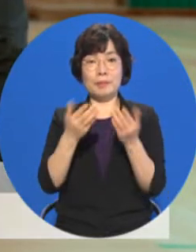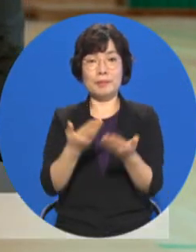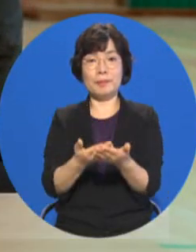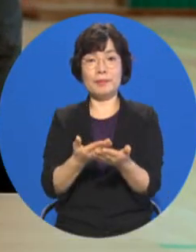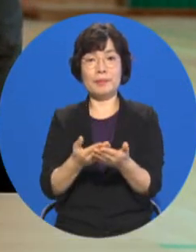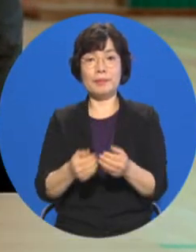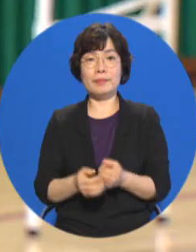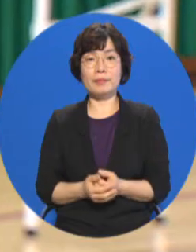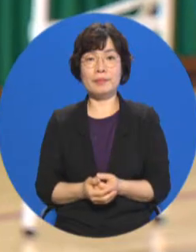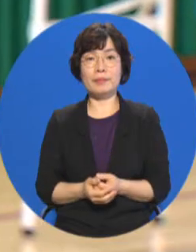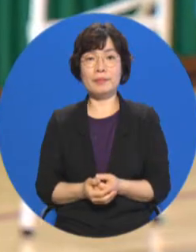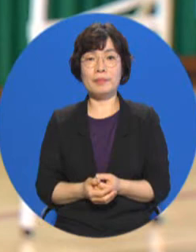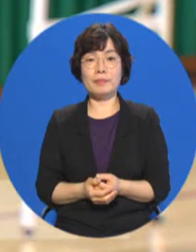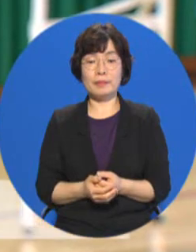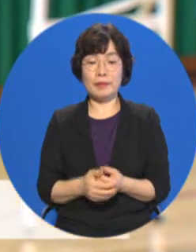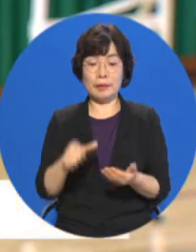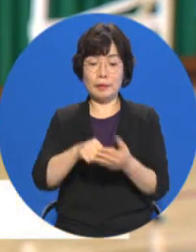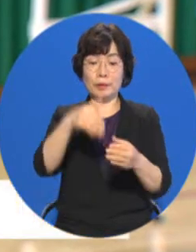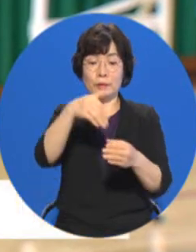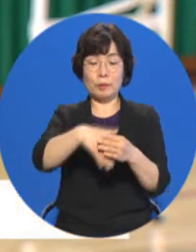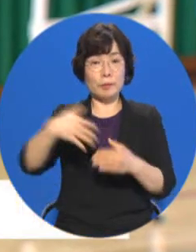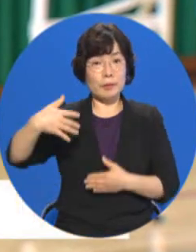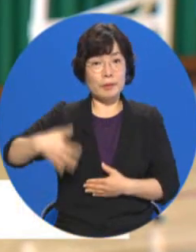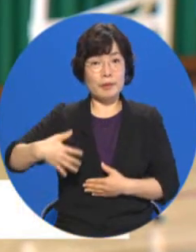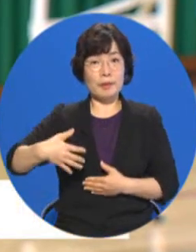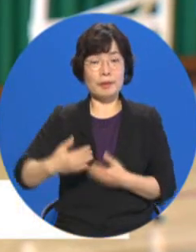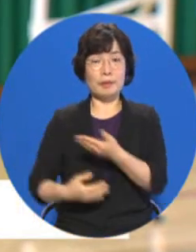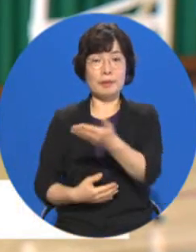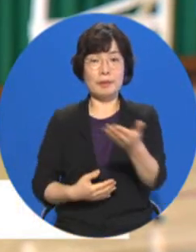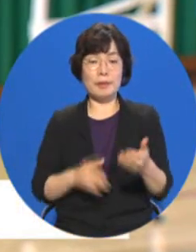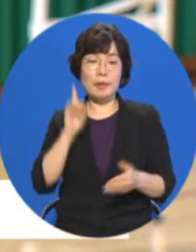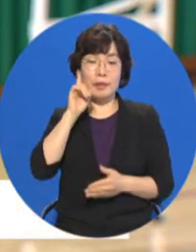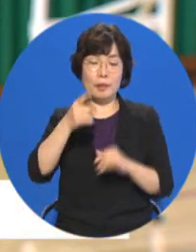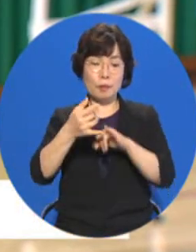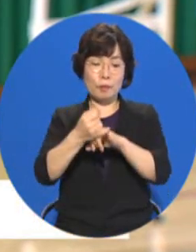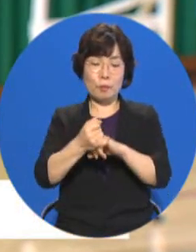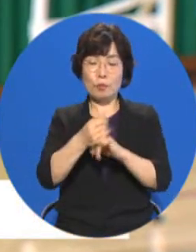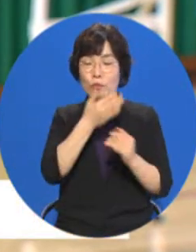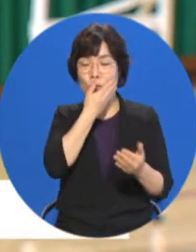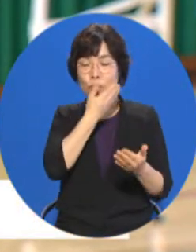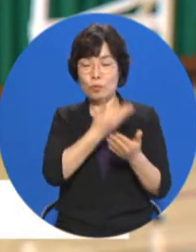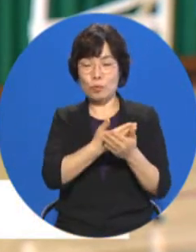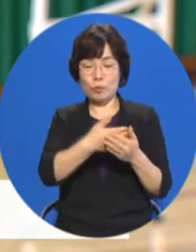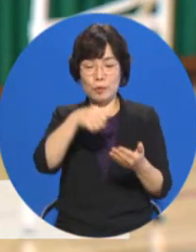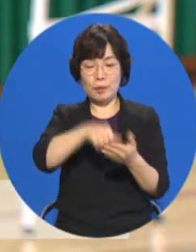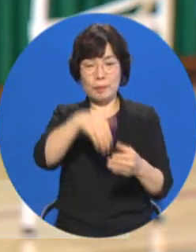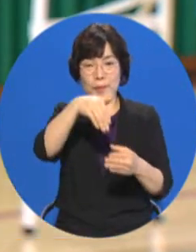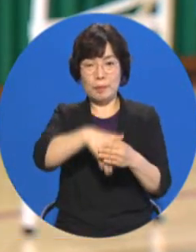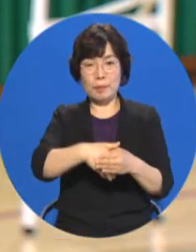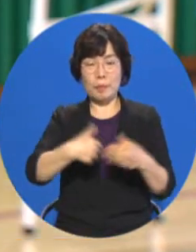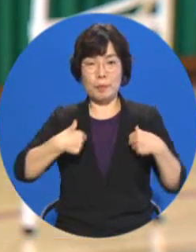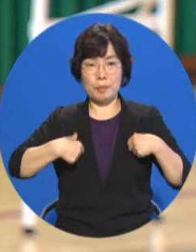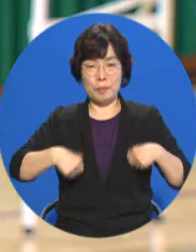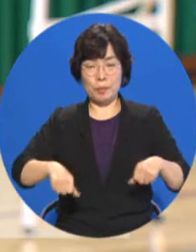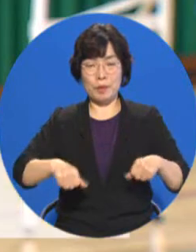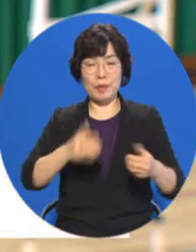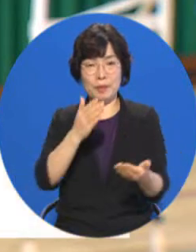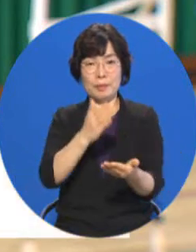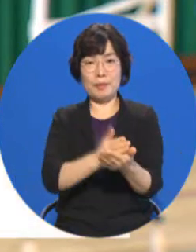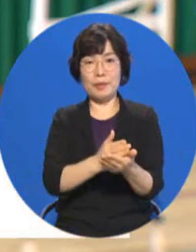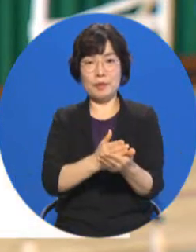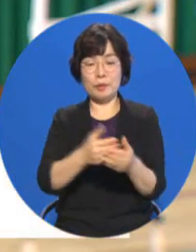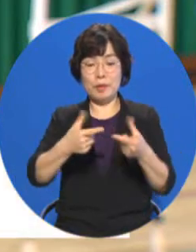부탁드리겠습니다 아직까지 투표를 안 하신 분들이라면 내일 꼭 소중한 참정권 행사를 하시기 바랍니다 그리고